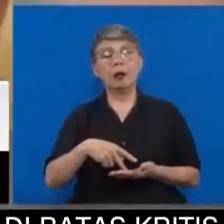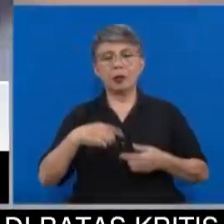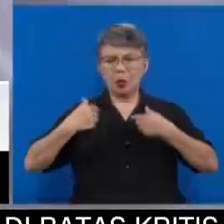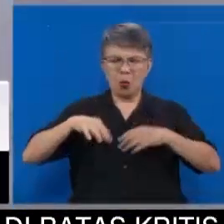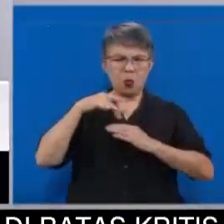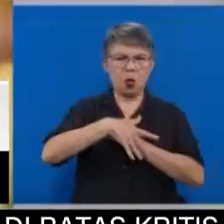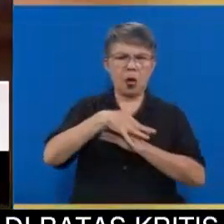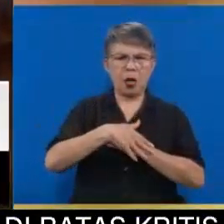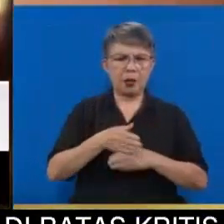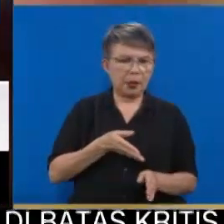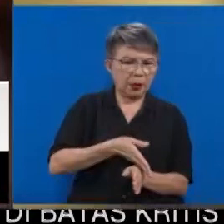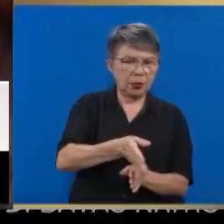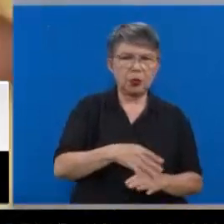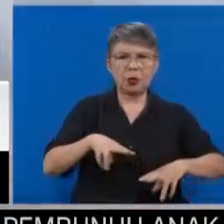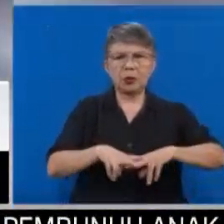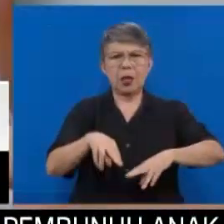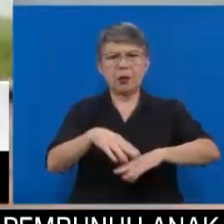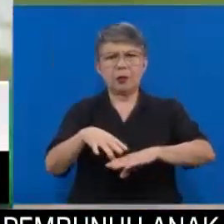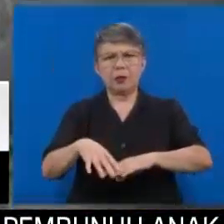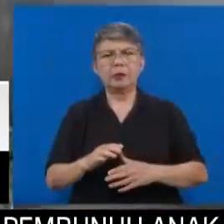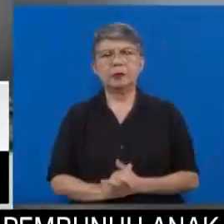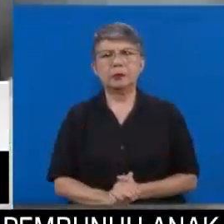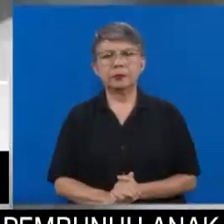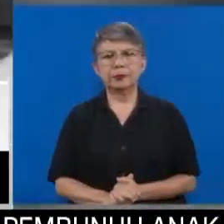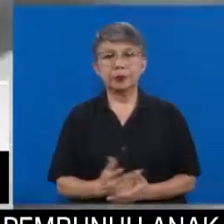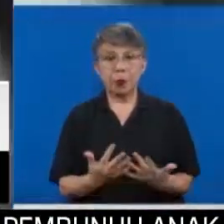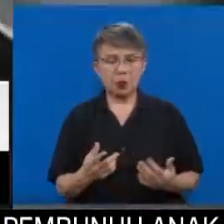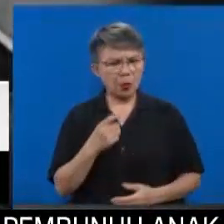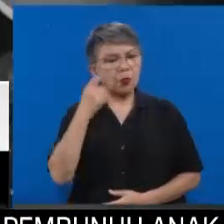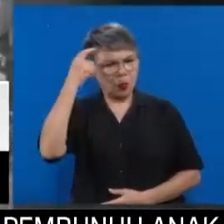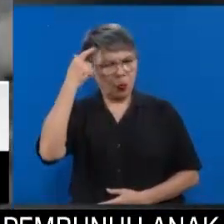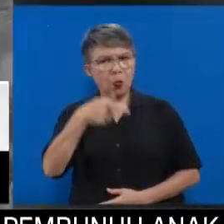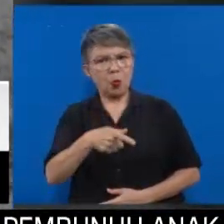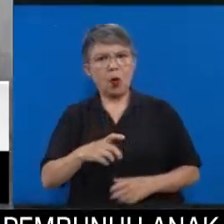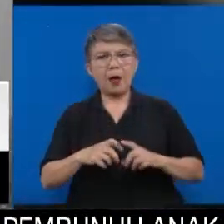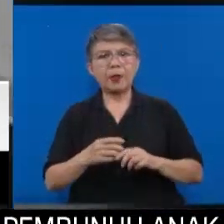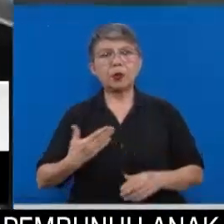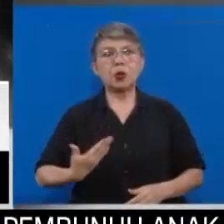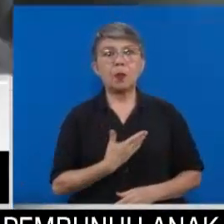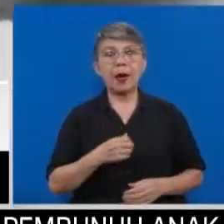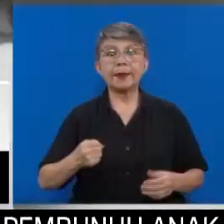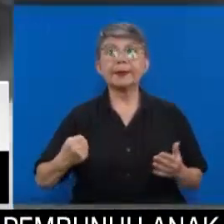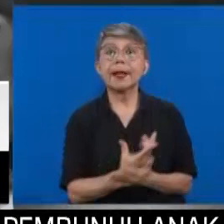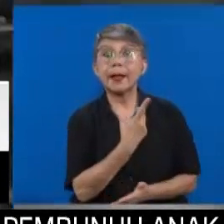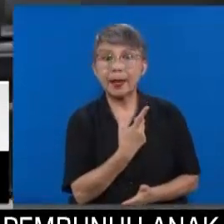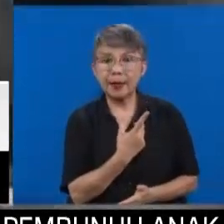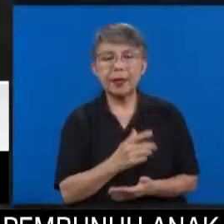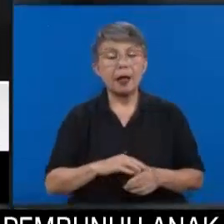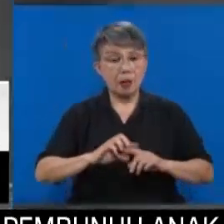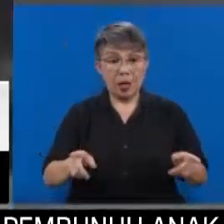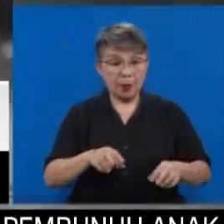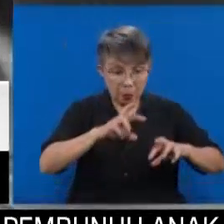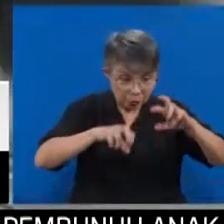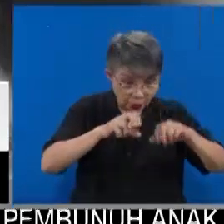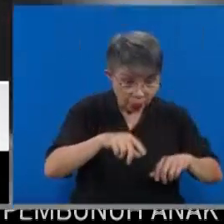darah di pinggir area persawahan di desa setempat. Warga awalnya menduga Ahmad adalah korban kecelakaan tunggal. Namun setelah